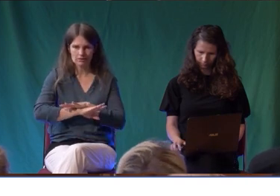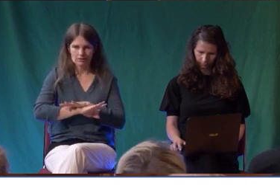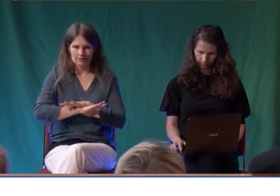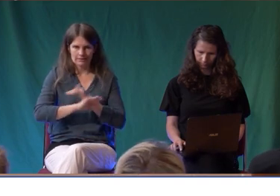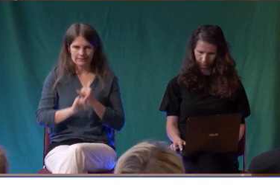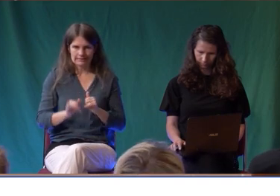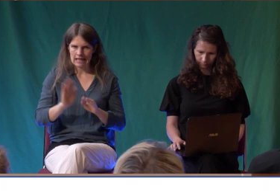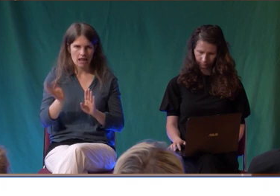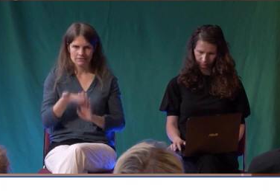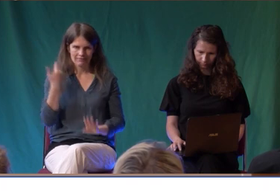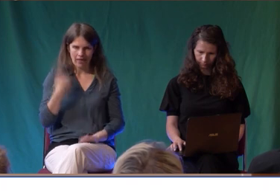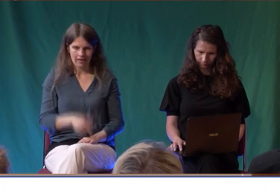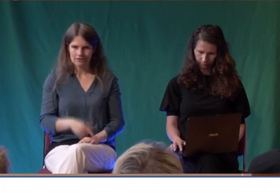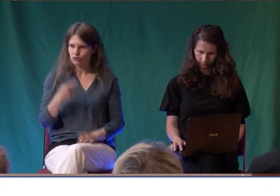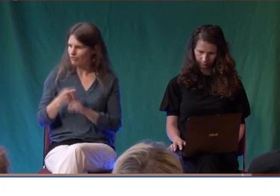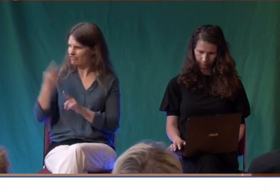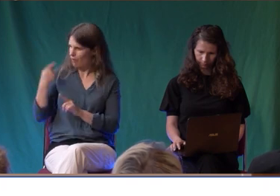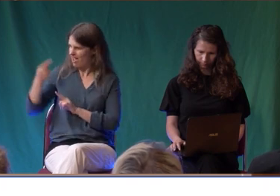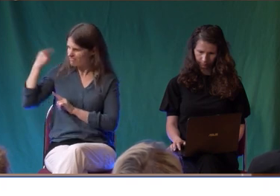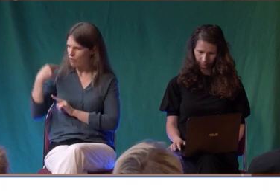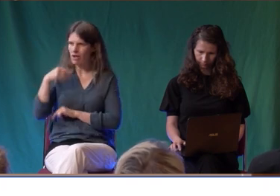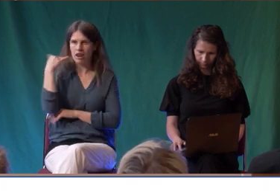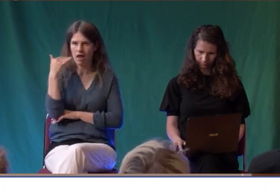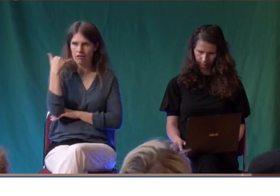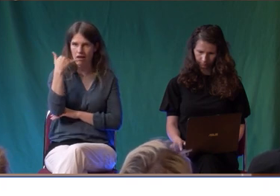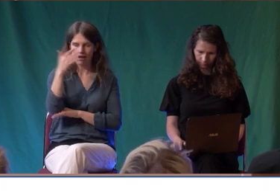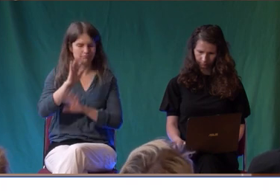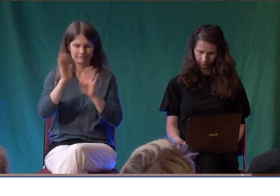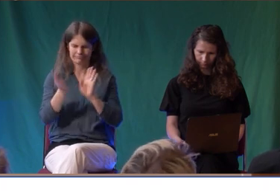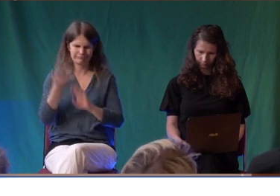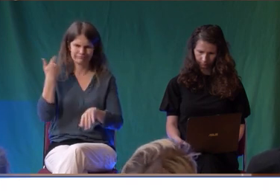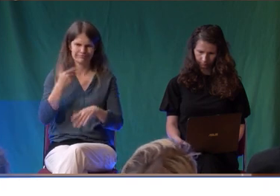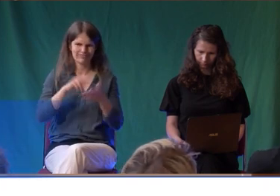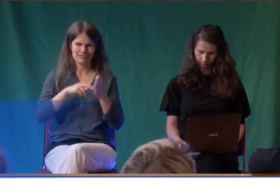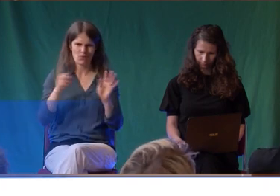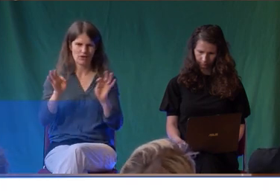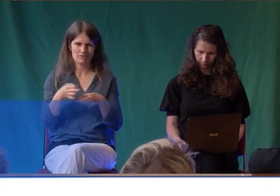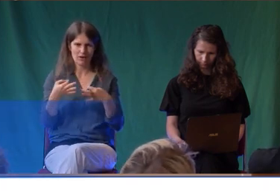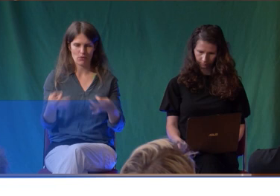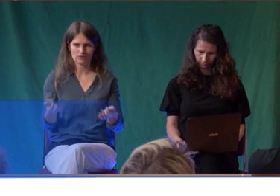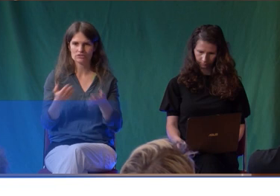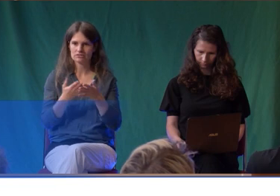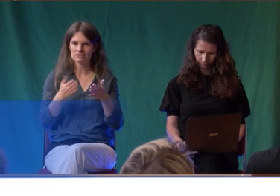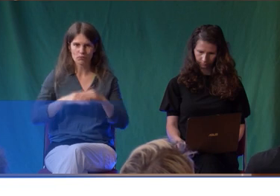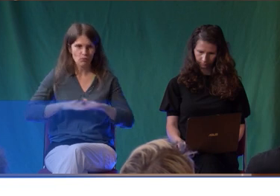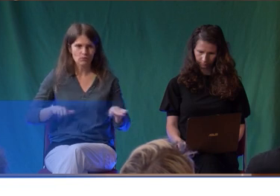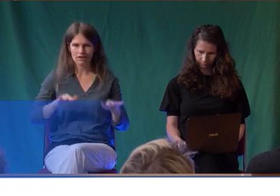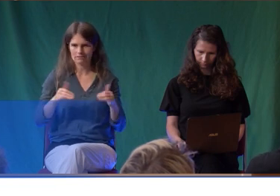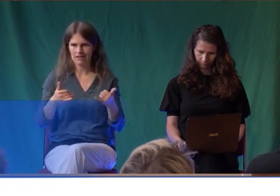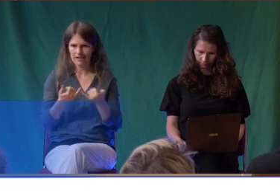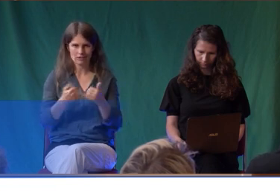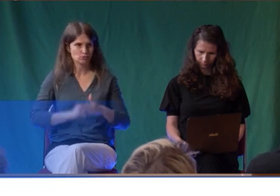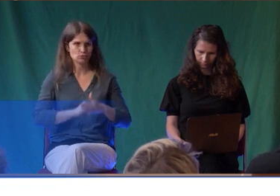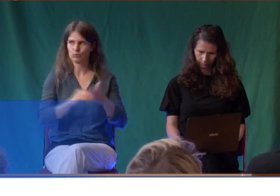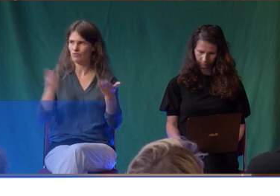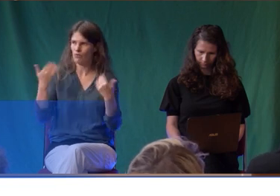Vorrednerinnen tatsächlich schon gesagt auf welcher Grundlage Eltern mit Behinderung auch in Deutschland unterstützt werden aber ich wollte gerne